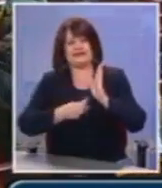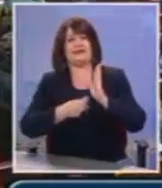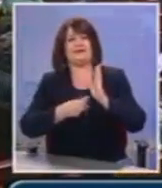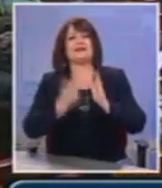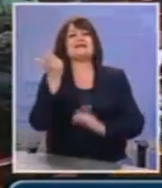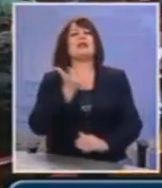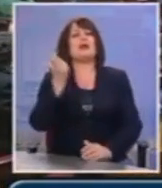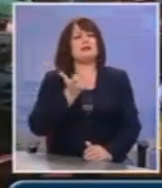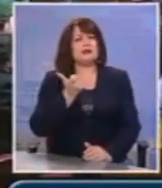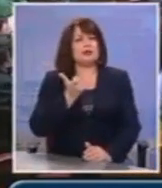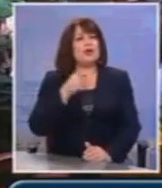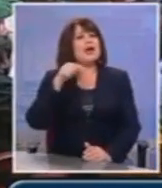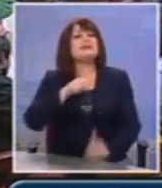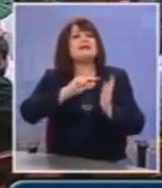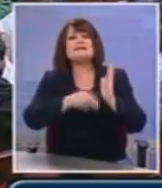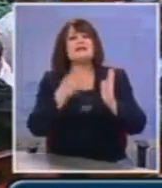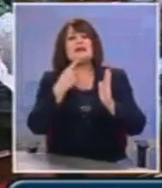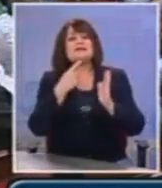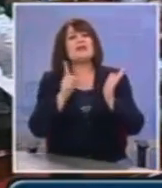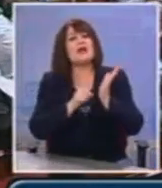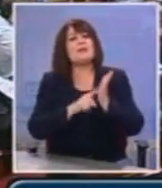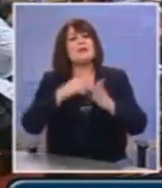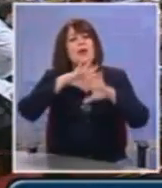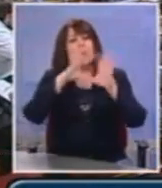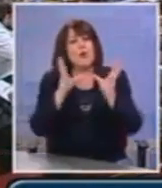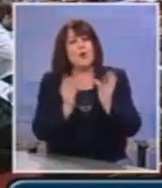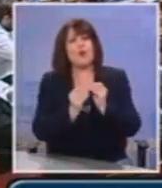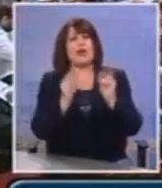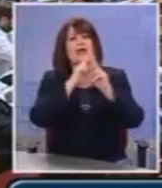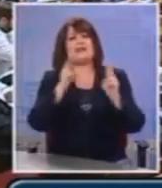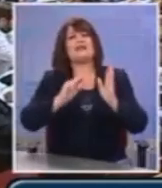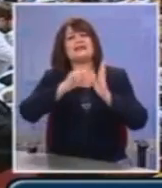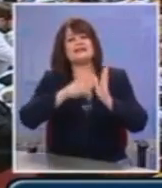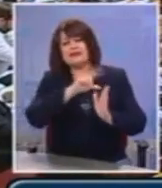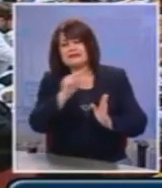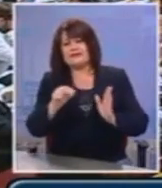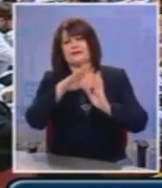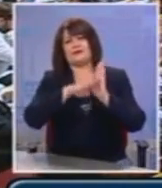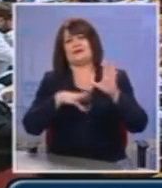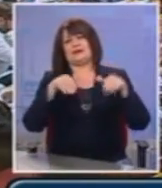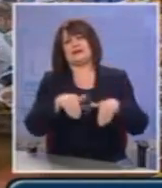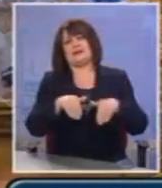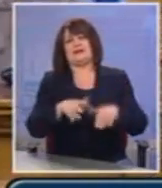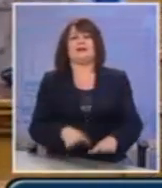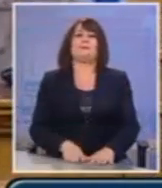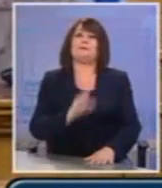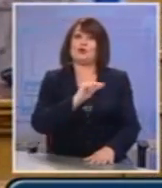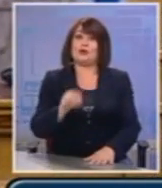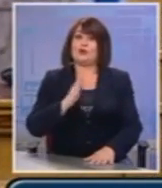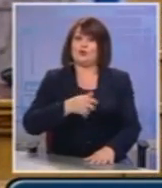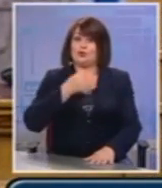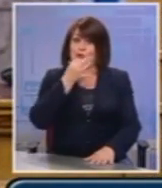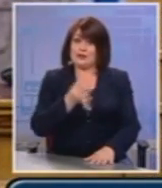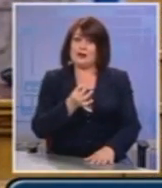δανειακή η οποία θα ήταν σύμφωνη με όλες τις διαδικασίες που προβλέπεται στις διεθνείς συμβάσεις το ίδιο μπορεί να ελεχθεί βεβαίως και για